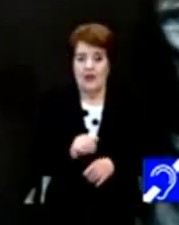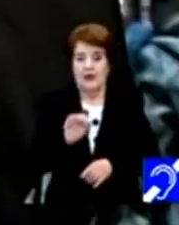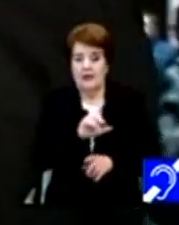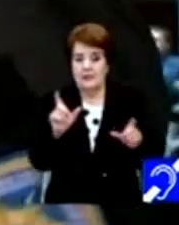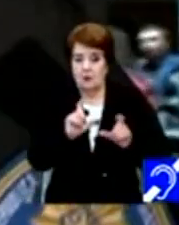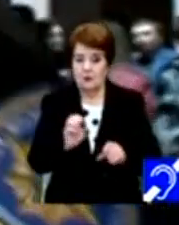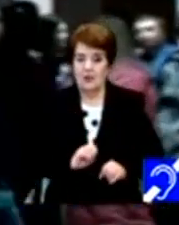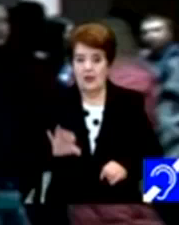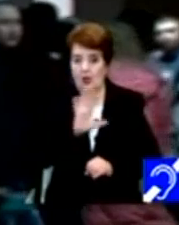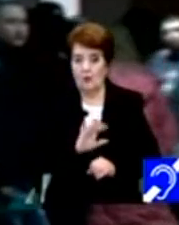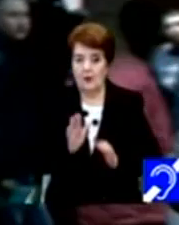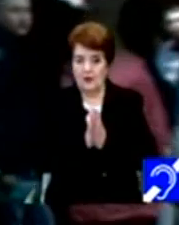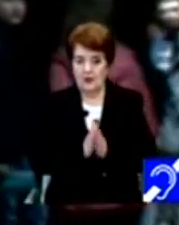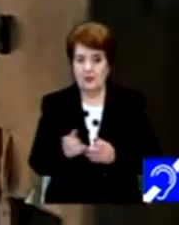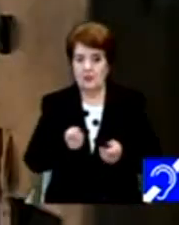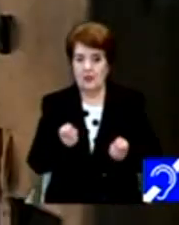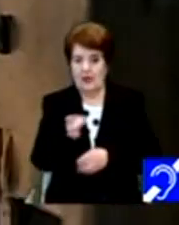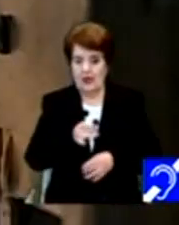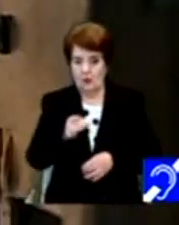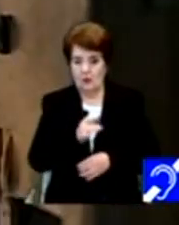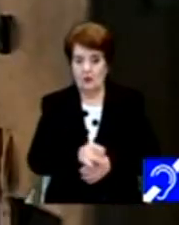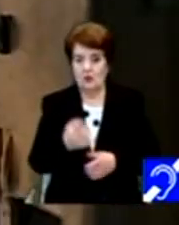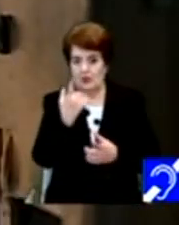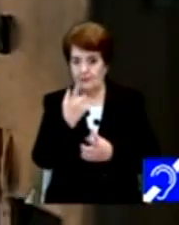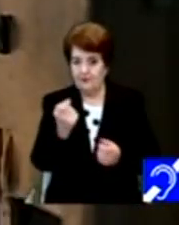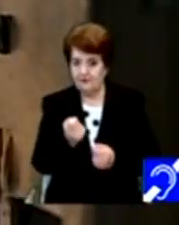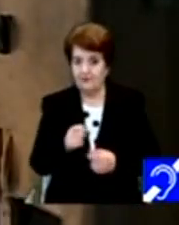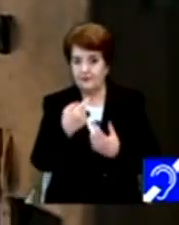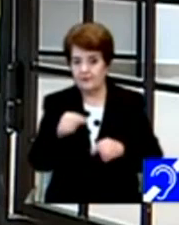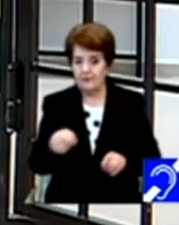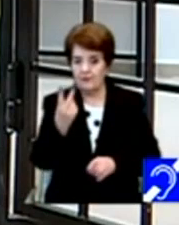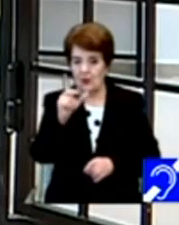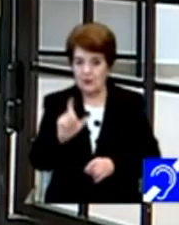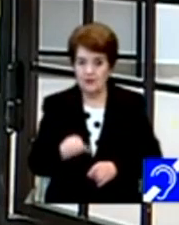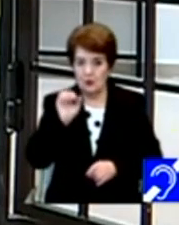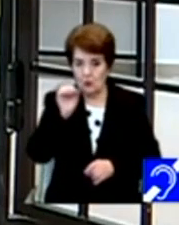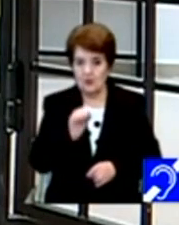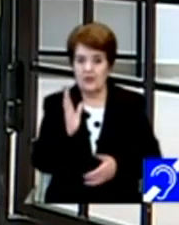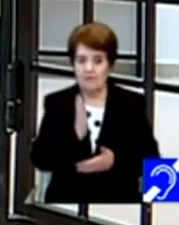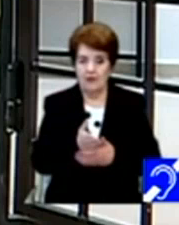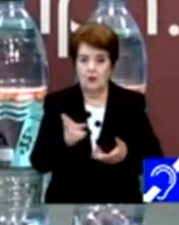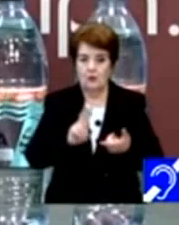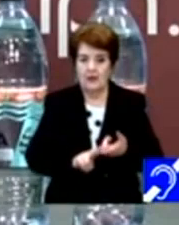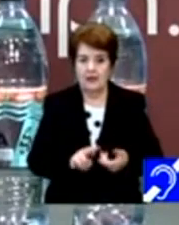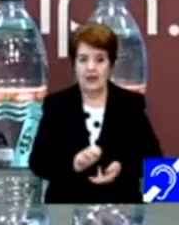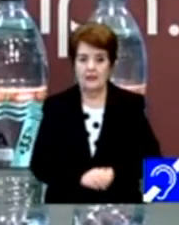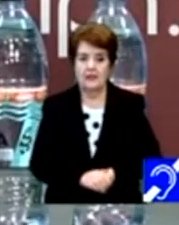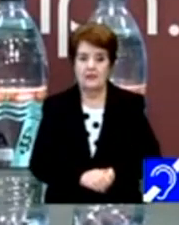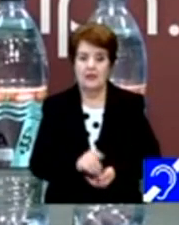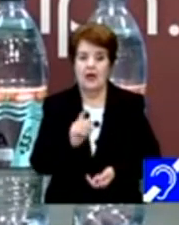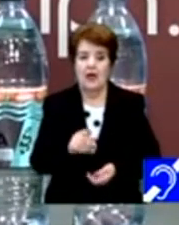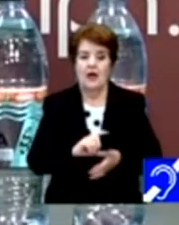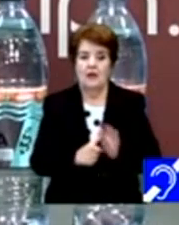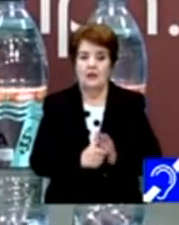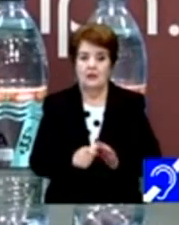solicitat autorităților din Republica Moldova să ofere informații și despre alți 2 cetățeni turci aflați după gratii. Comitetul de Miniștri